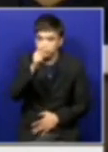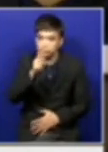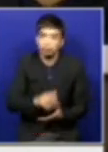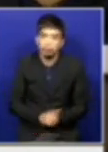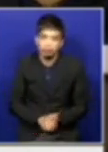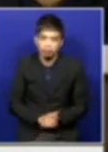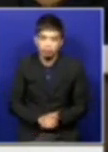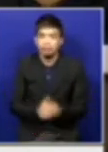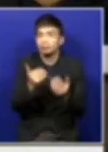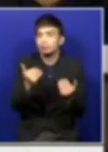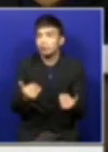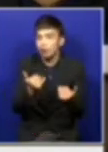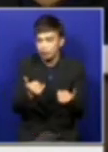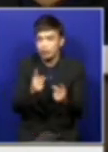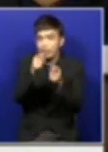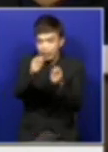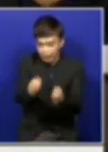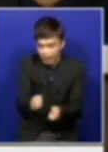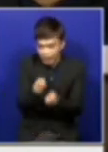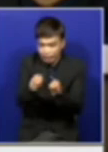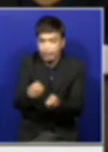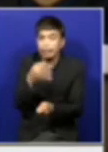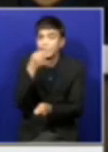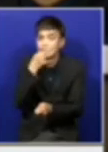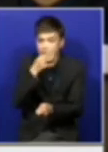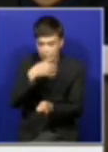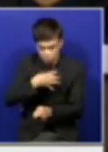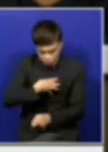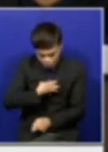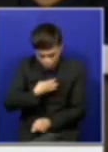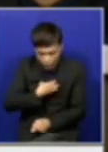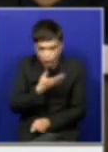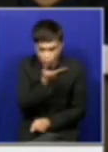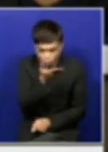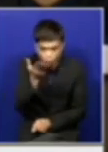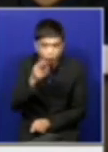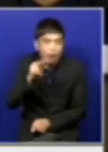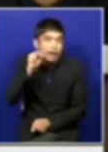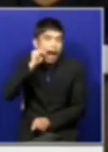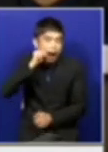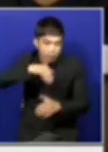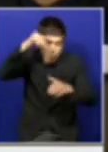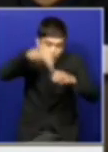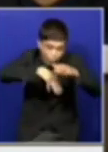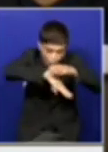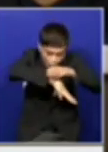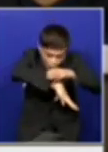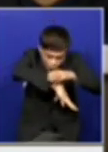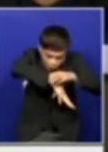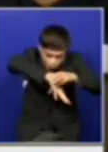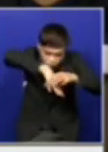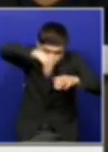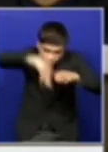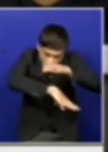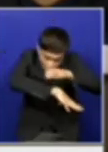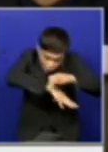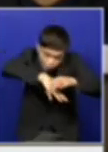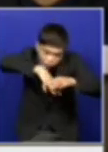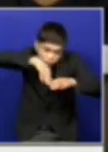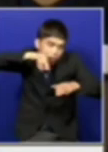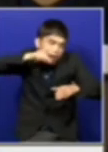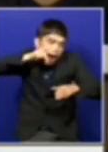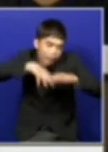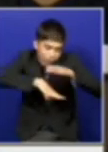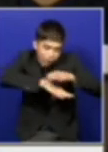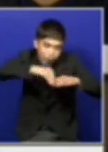นะครับเกษตรกรเขาอยากจะให้เจาะน้ำบาดาลแล้วก็ติดพลังงานสูบน้ำบาดาลโดยพลังงานแ